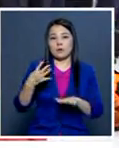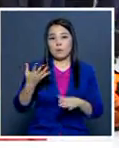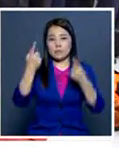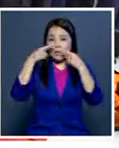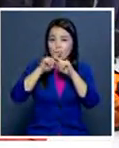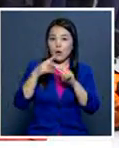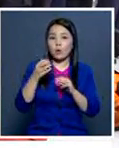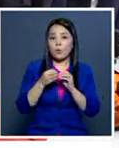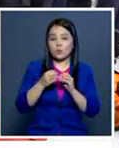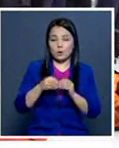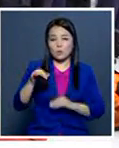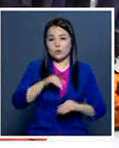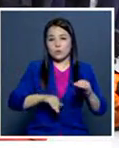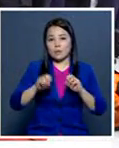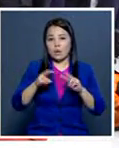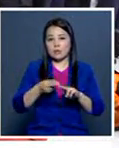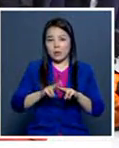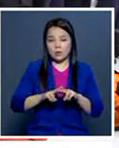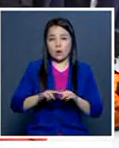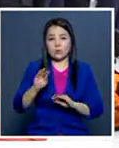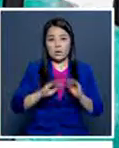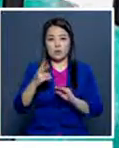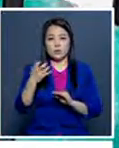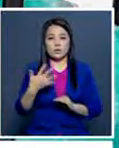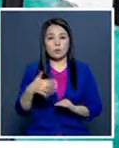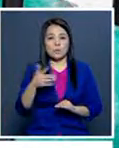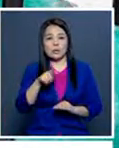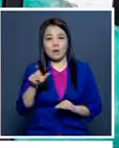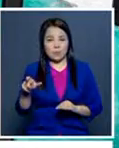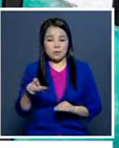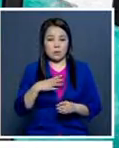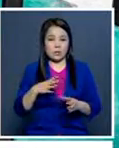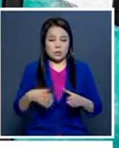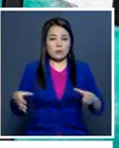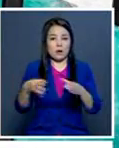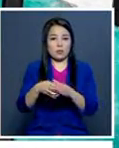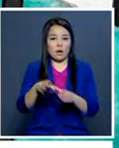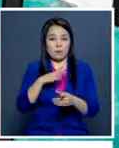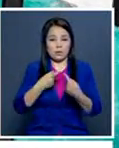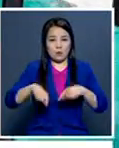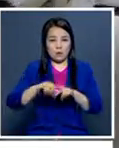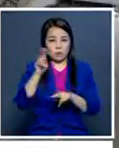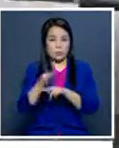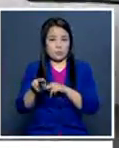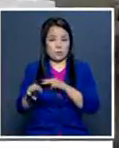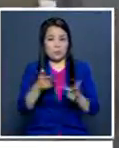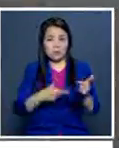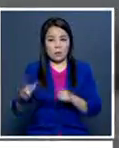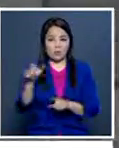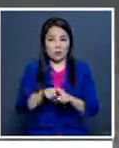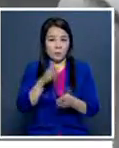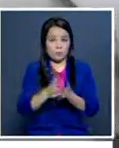техника, 10 жүзу құралы мен 255 адам жасақталған. Бұған қоса жергілікті атқарушы органдар тарапынан 1300 адам